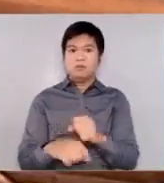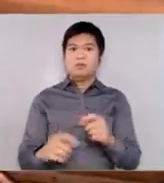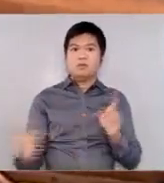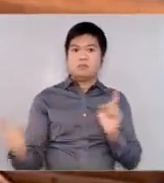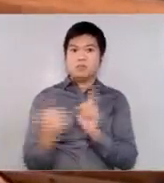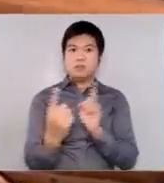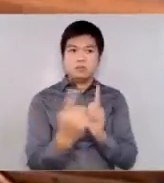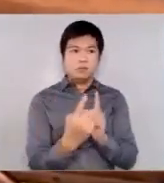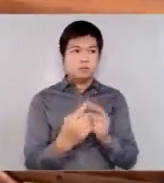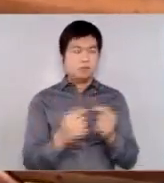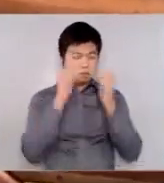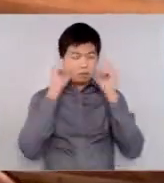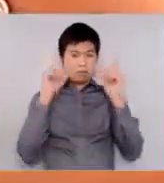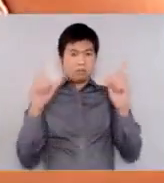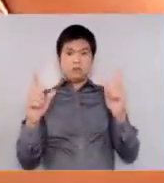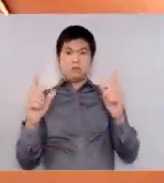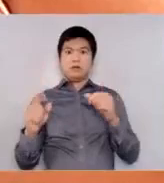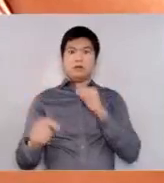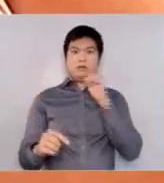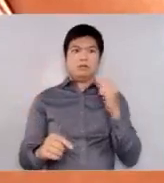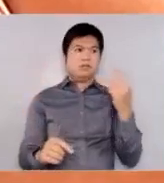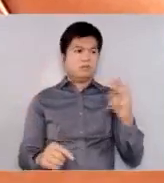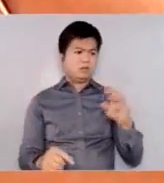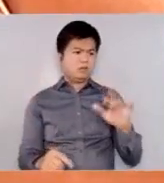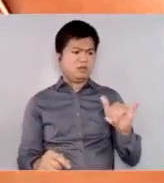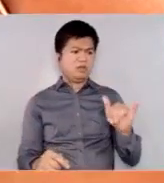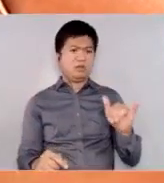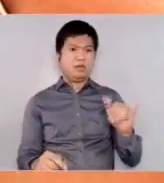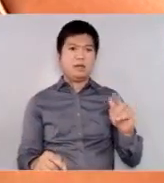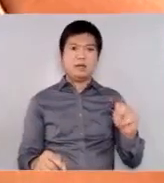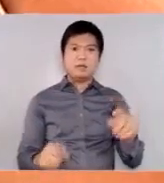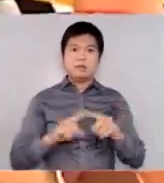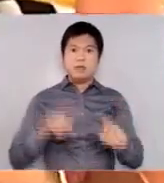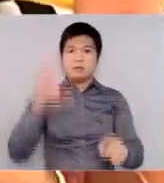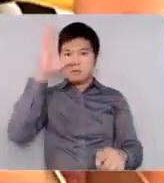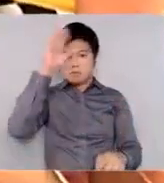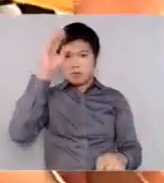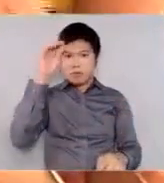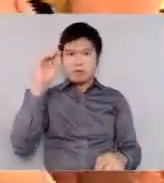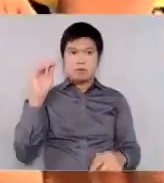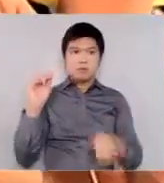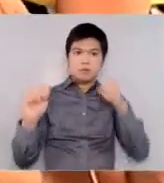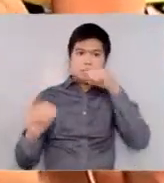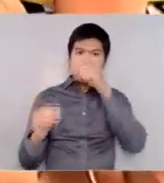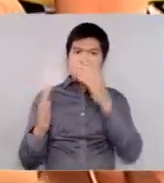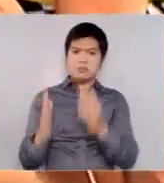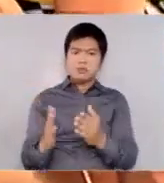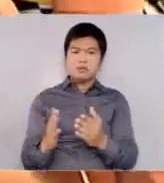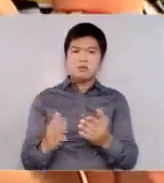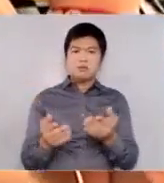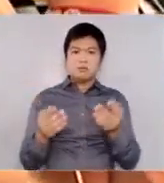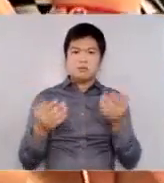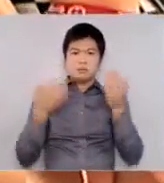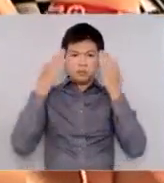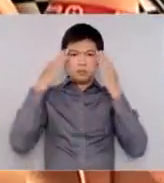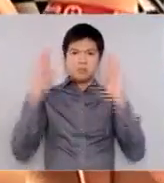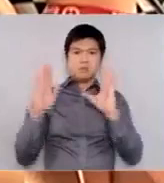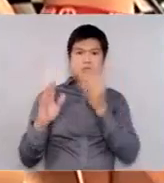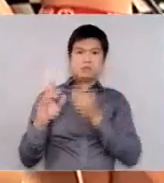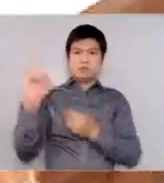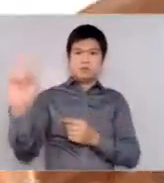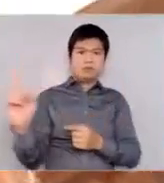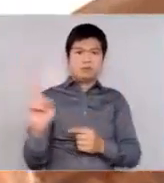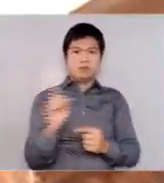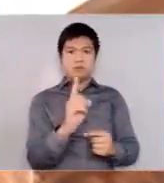humarap sa kanila, hindi si Mary Ann, kundi isang lalaking hindi nila alam ang pangalan. Dinala raw sila sa isang apartel at doon sila tinutukan